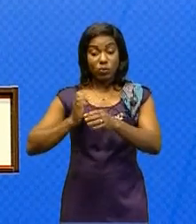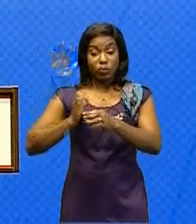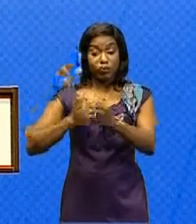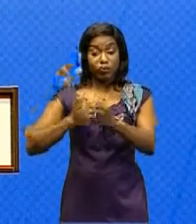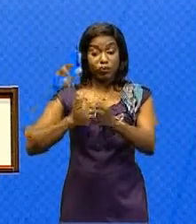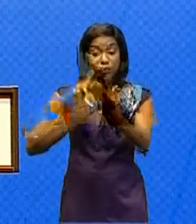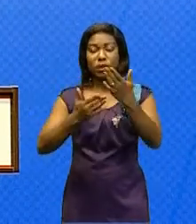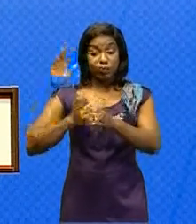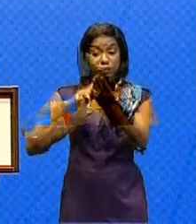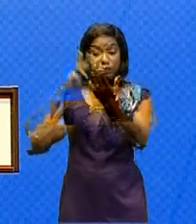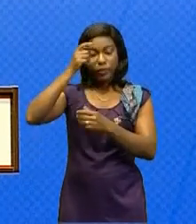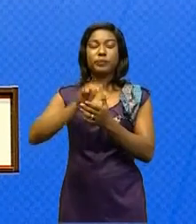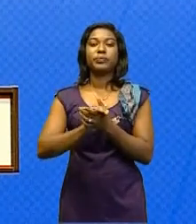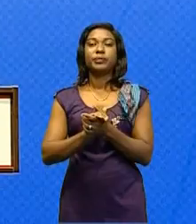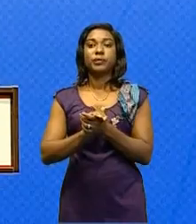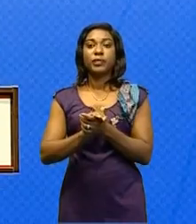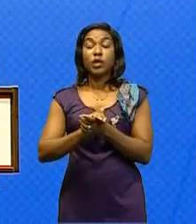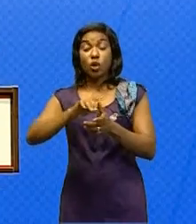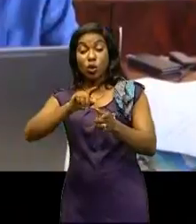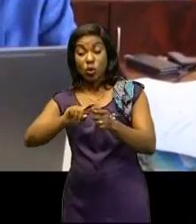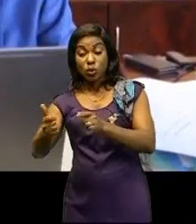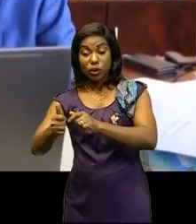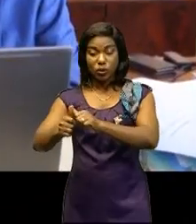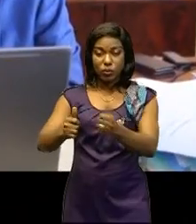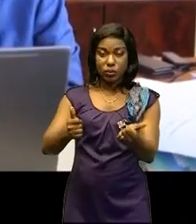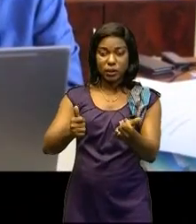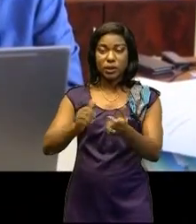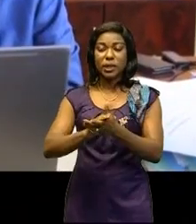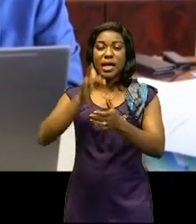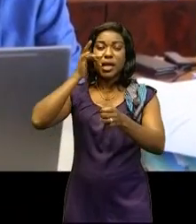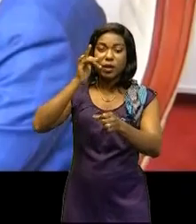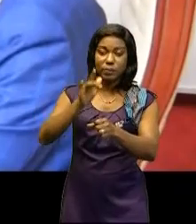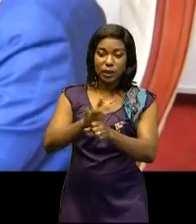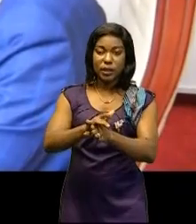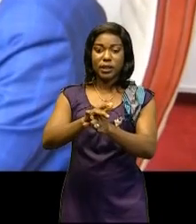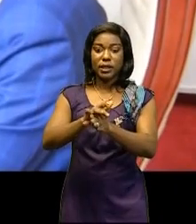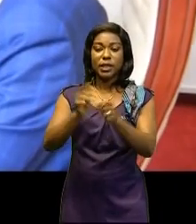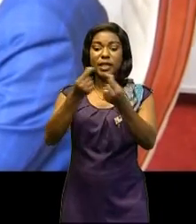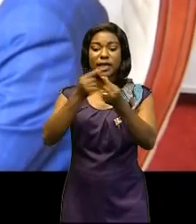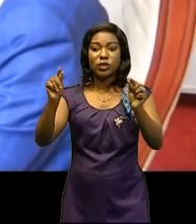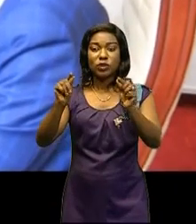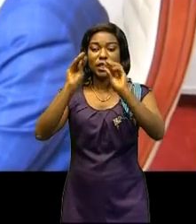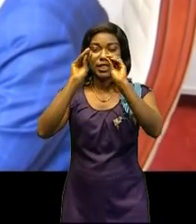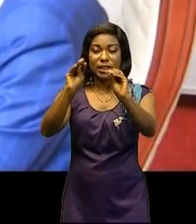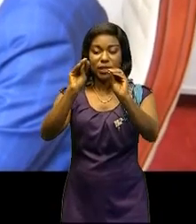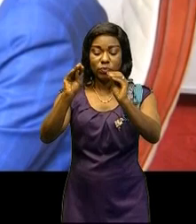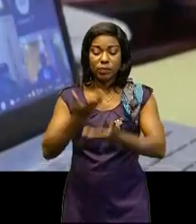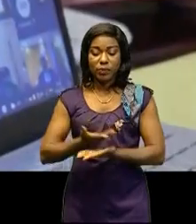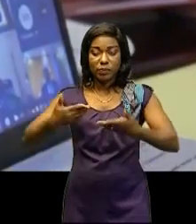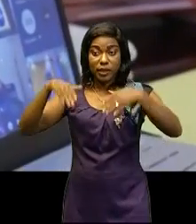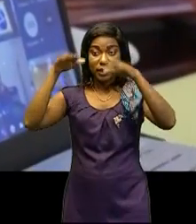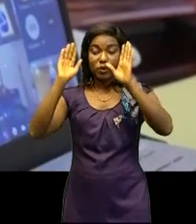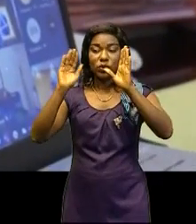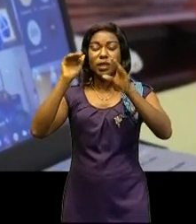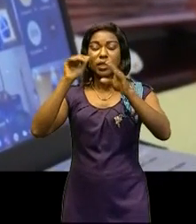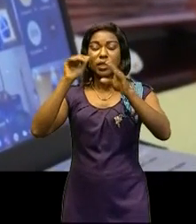gouvernemental. Entre autres, la concrétisation effective de la gratuité de l'enseignement primaire dans cette partie du